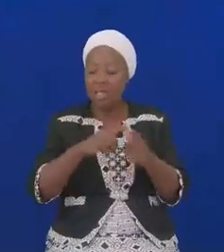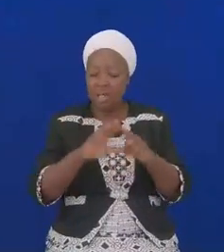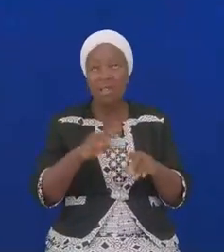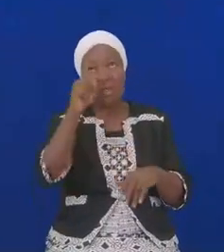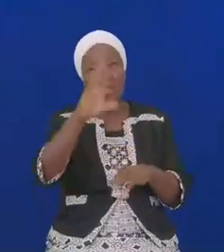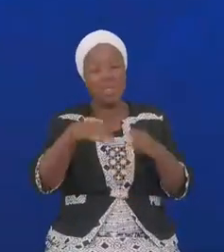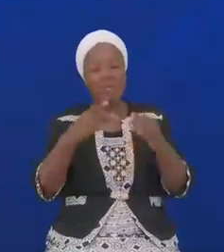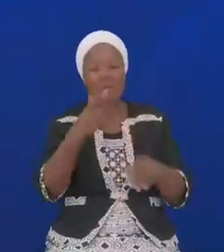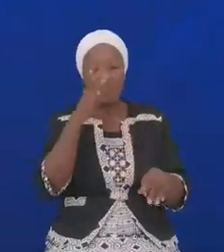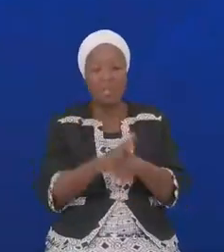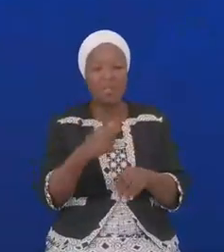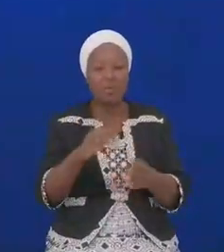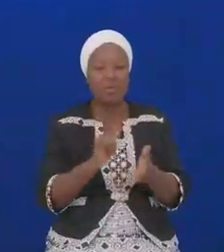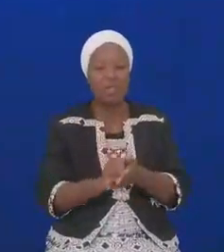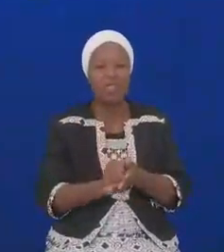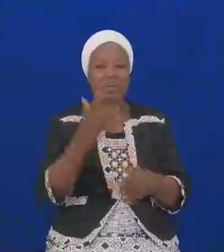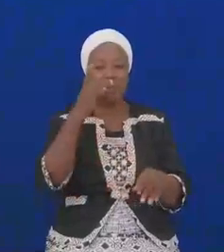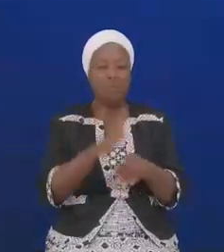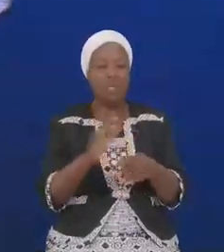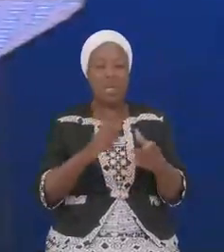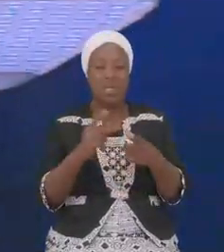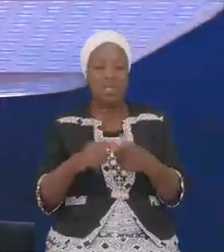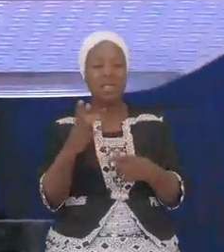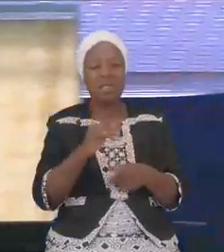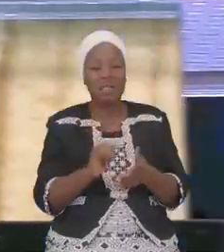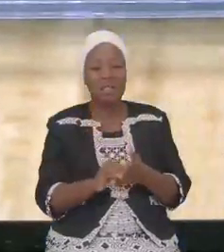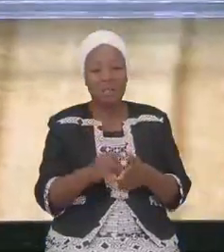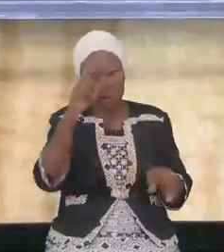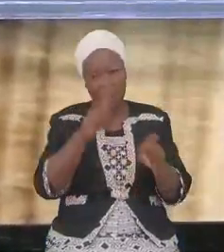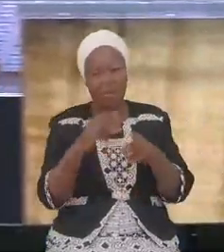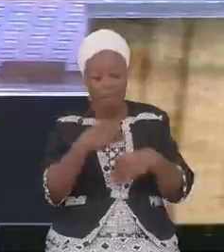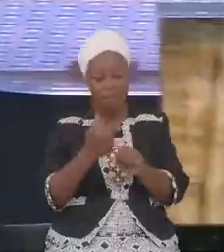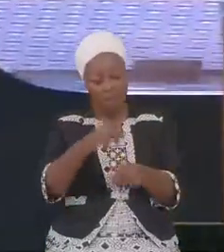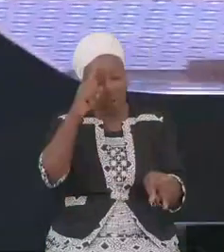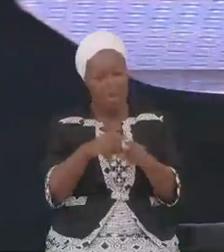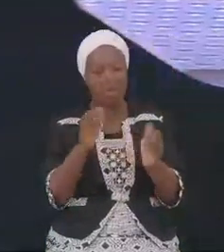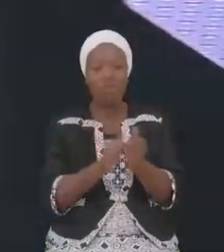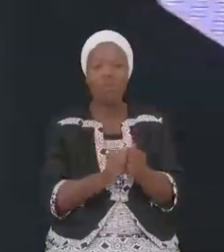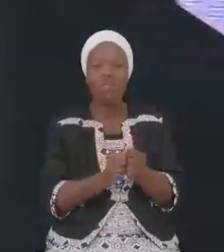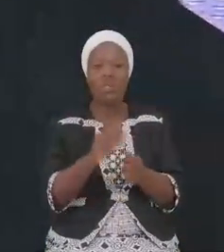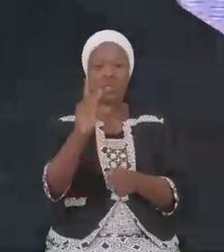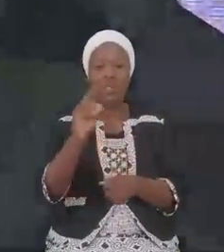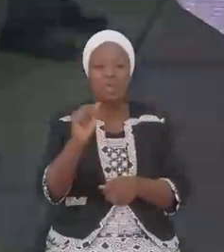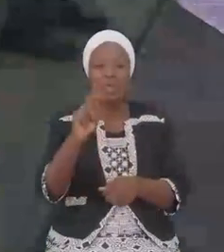de l'alliance. Il a fait alliance avec David. Et il a accompli